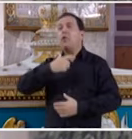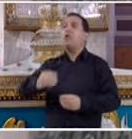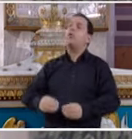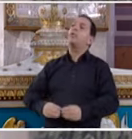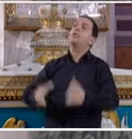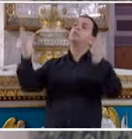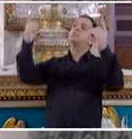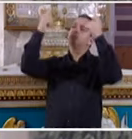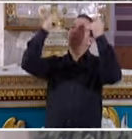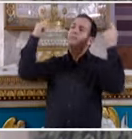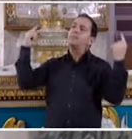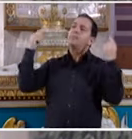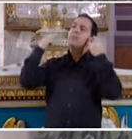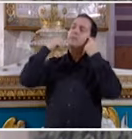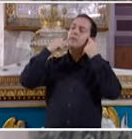δοξάζεις τον Θεόν